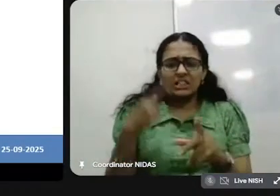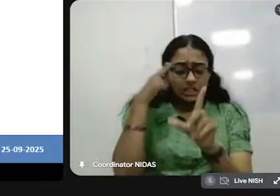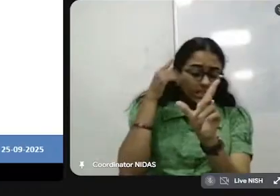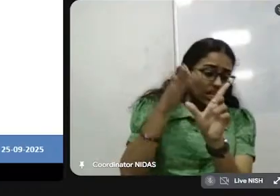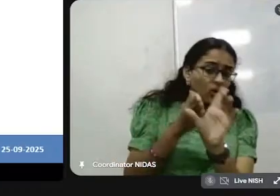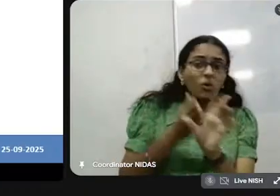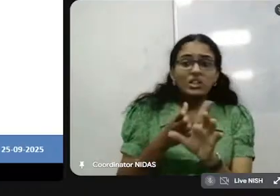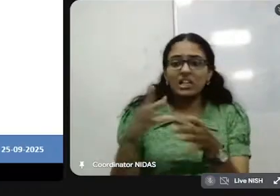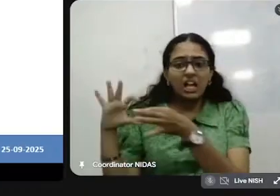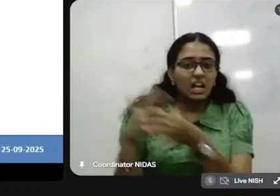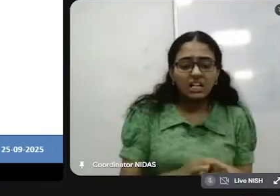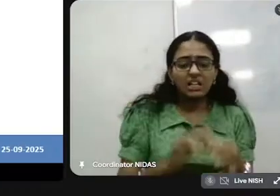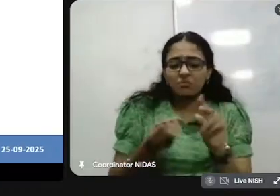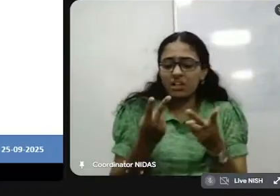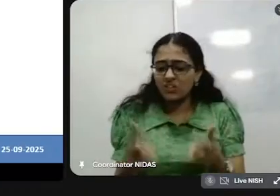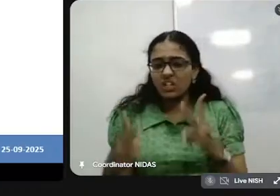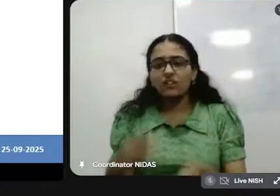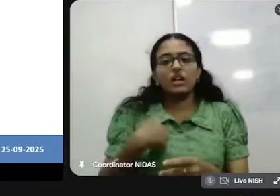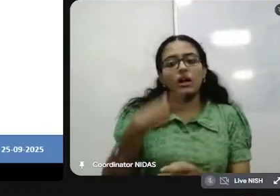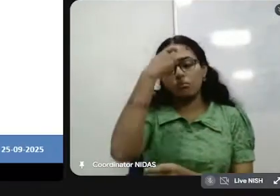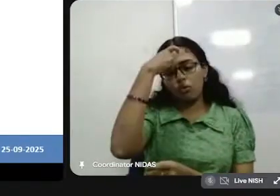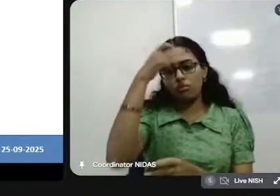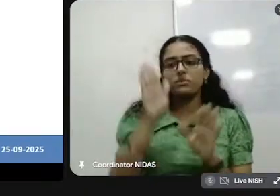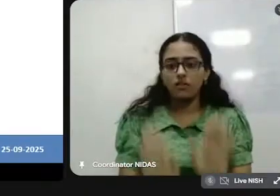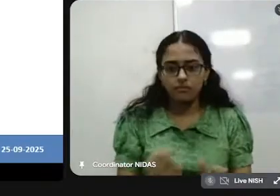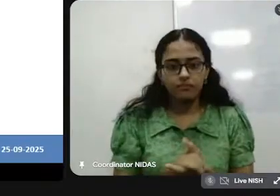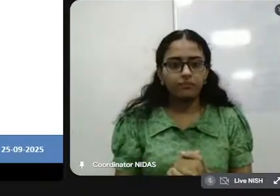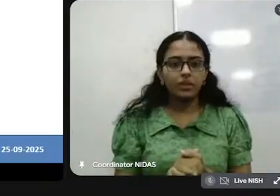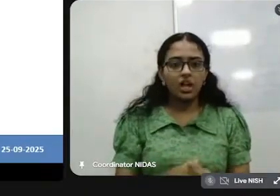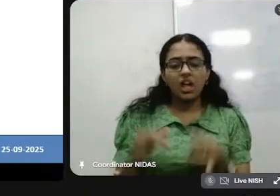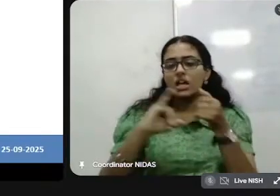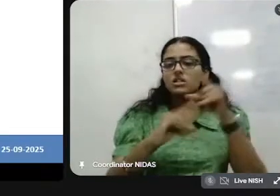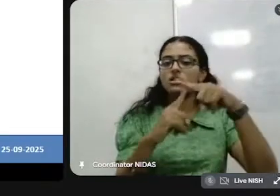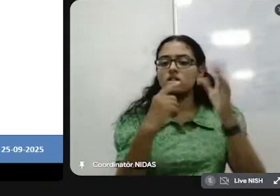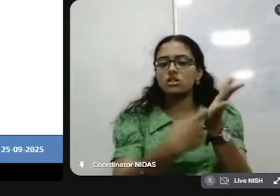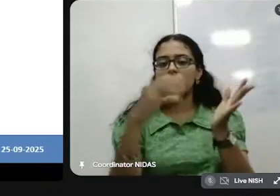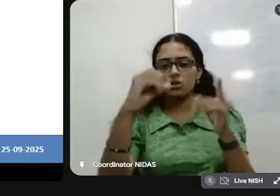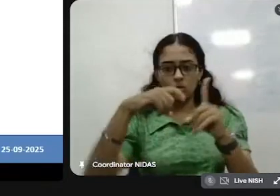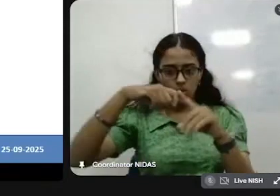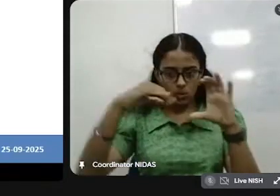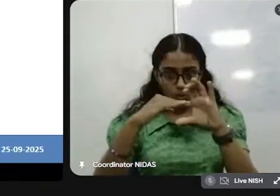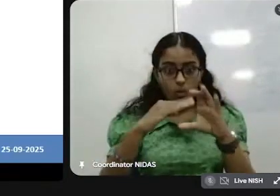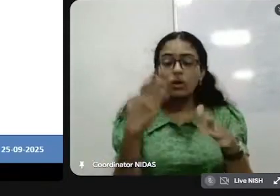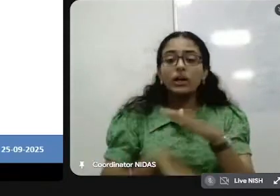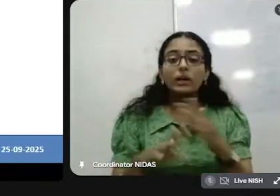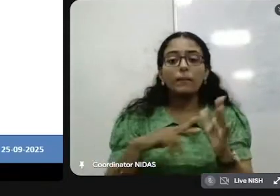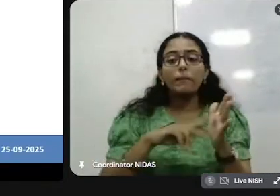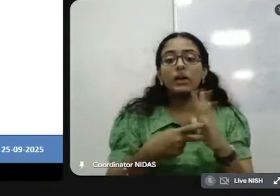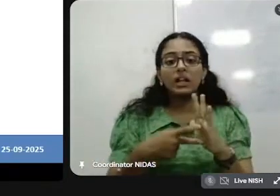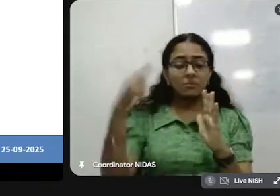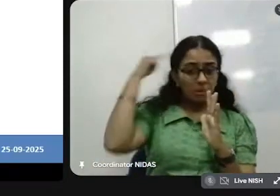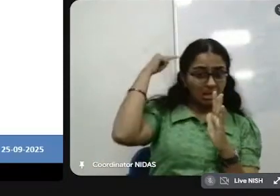മാനസിക ബുദ്ധിമുട്ടുകളും അതിന് ഉണ്ടാകാറുണ്ട്. സ്ട്രോക്ക് എന്ന് പറയുമ്പോൾ തന്നെ നമുക്കറിയാം, അത് നമ്മുടെ തലച്ചോറിലോട്ടുള്ള